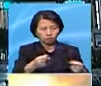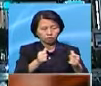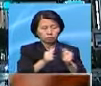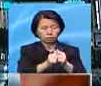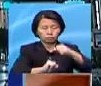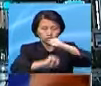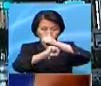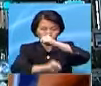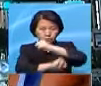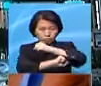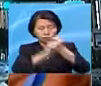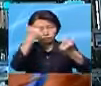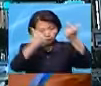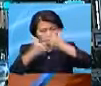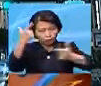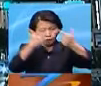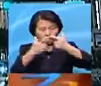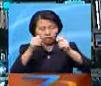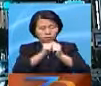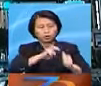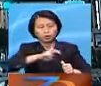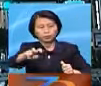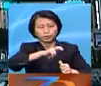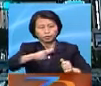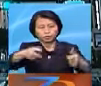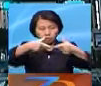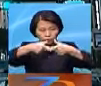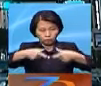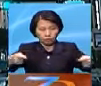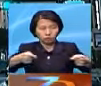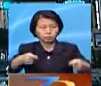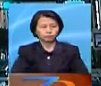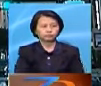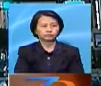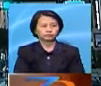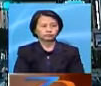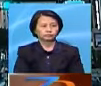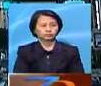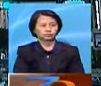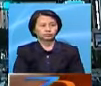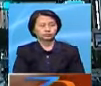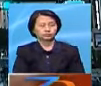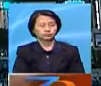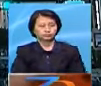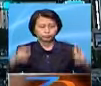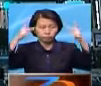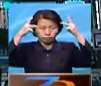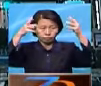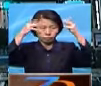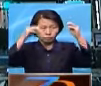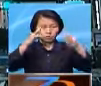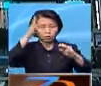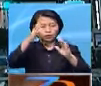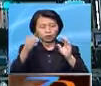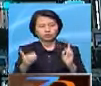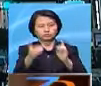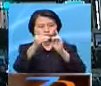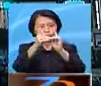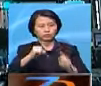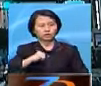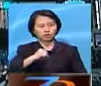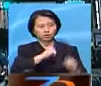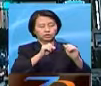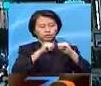infrastruktur pelancongan dan pengangkutan jepun kchi isi Perdana Menteri turut dijangka bertemu ahli